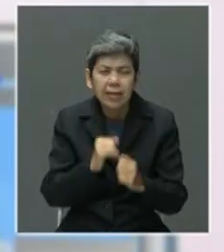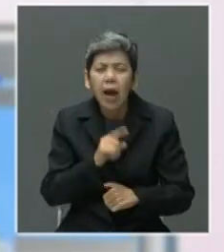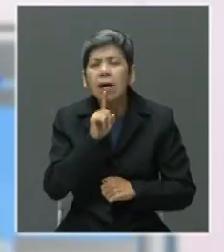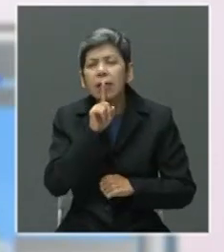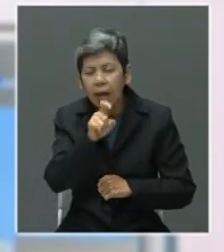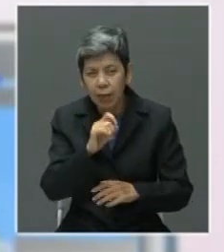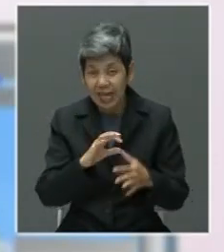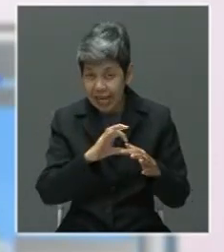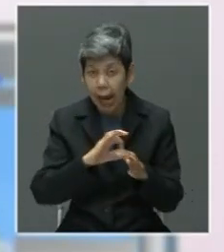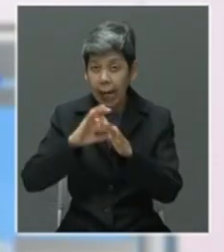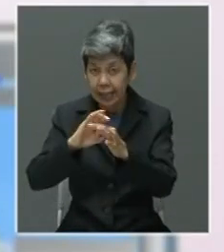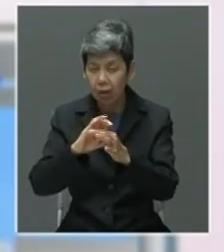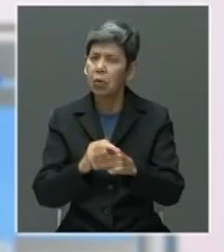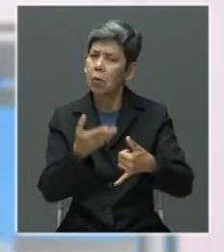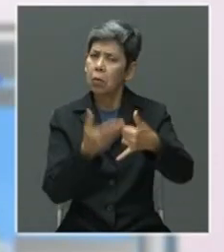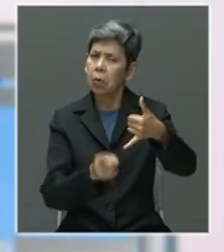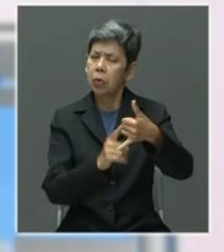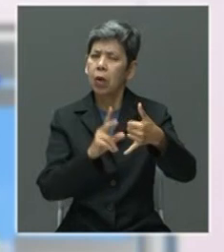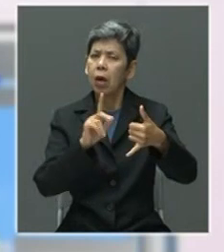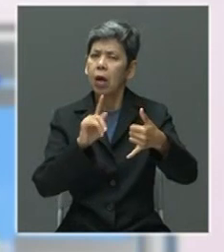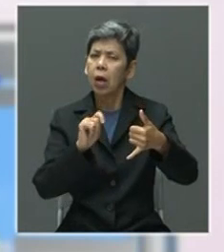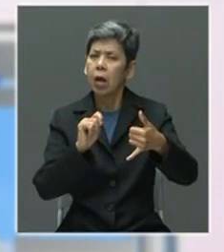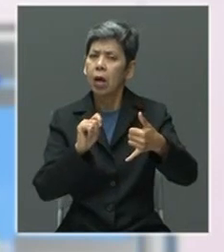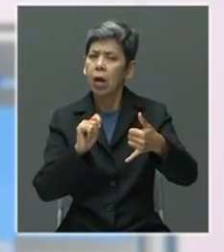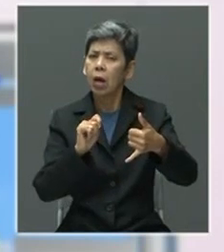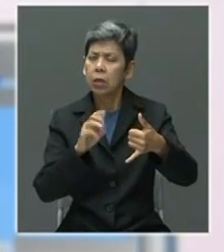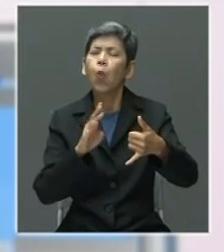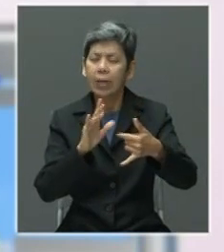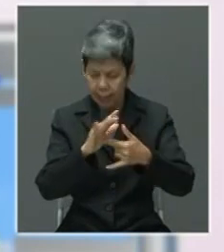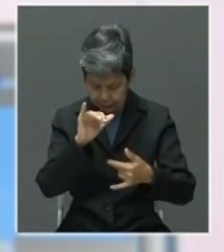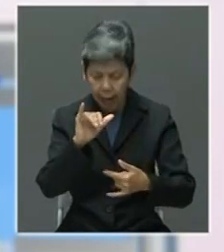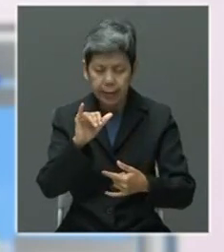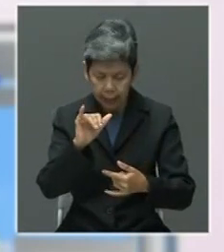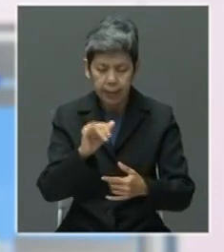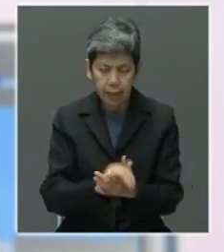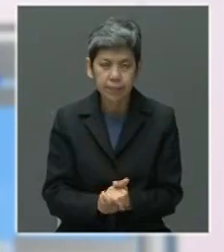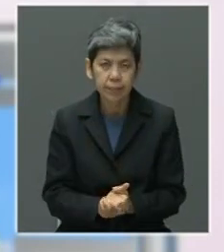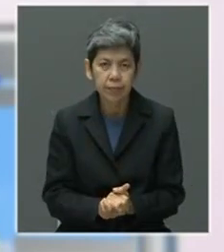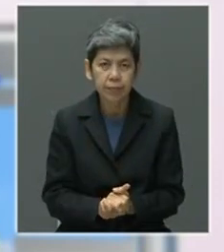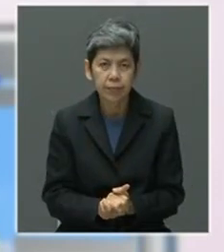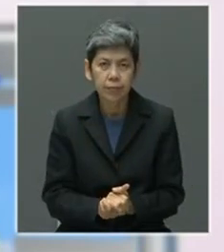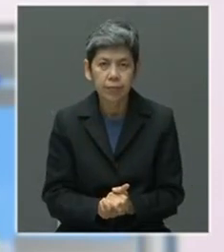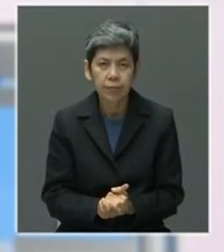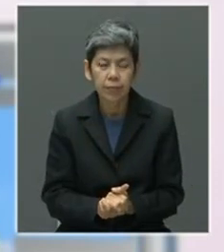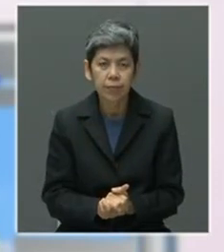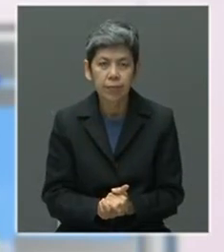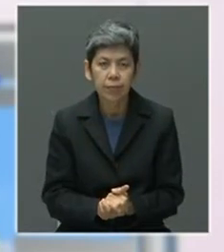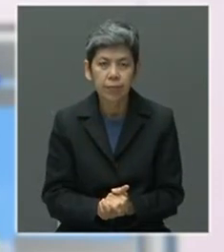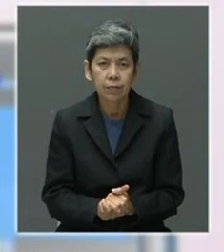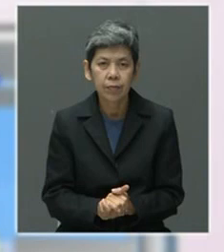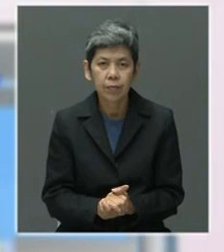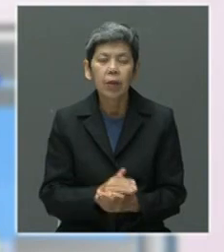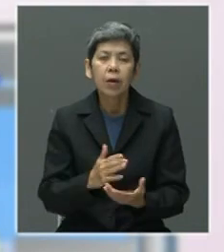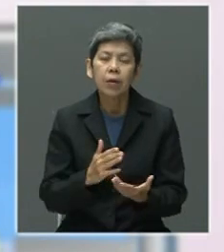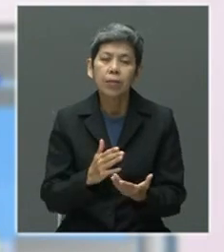ถึงความเชื่อมโยงที่เกี่ยวข้องกับคุณอนุธวัชชัยครับผม สรุปก็คือว่านั้นเท่า